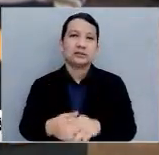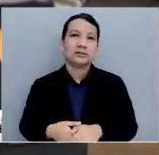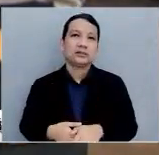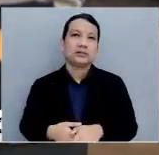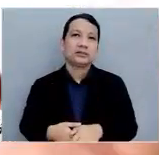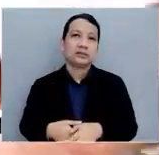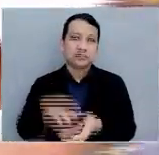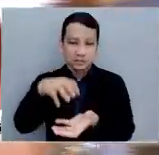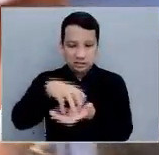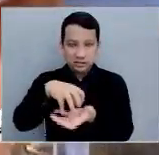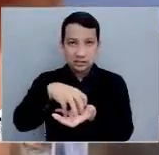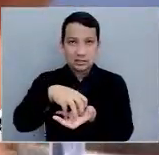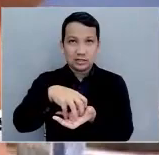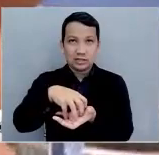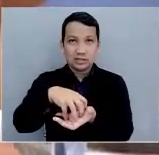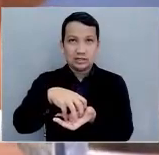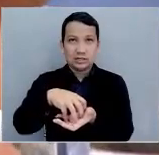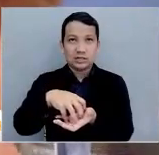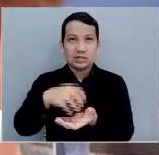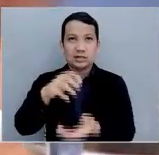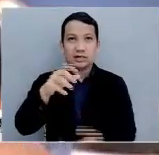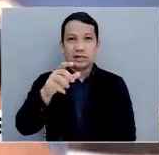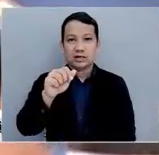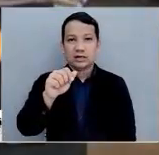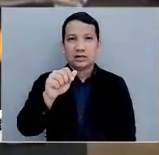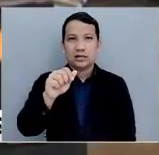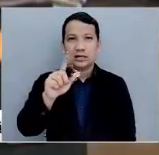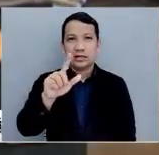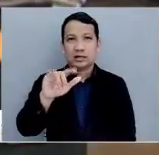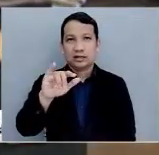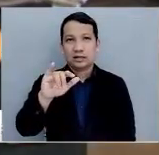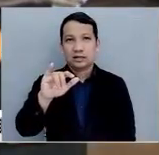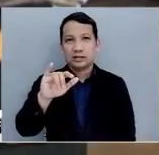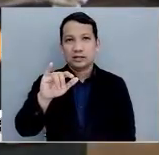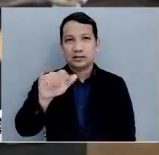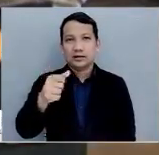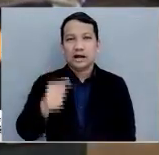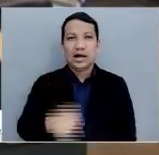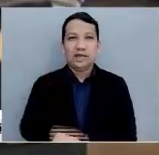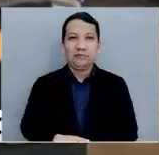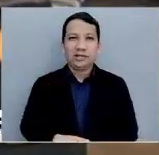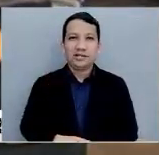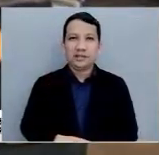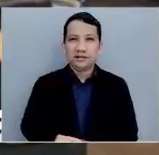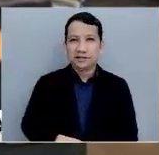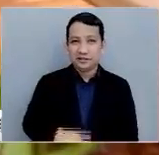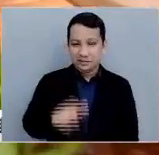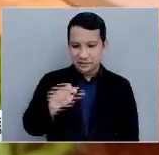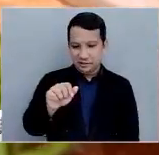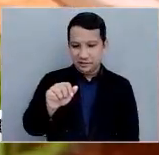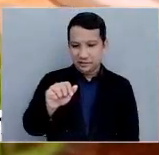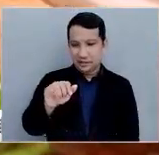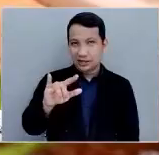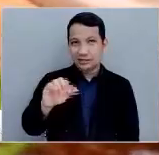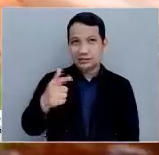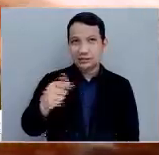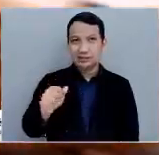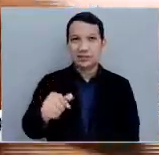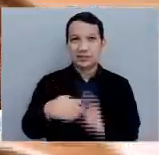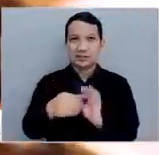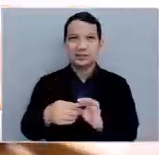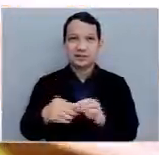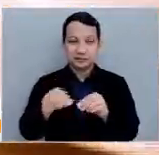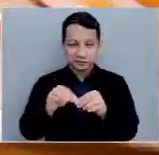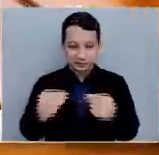any rice to ah. Haligi rice. Double kill ke, no? Matindihan na yung seafood mo, tapos yung rice mo haligi pa, no? Siyempre, meron tayong